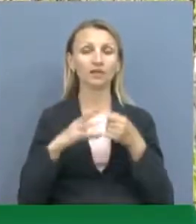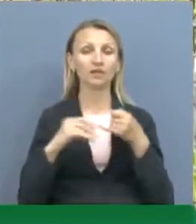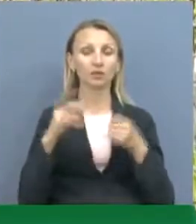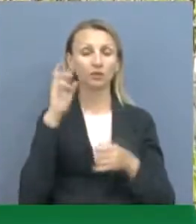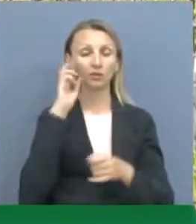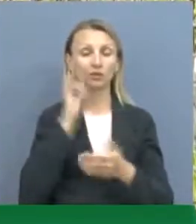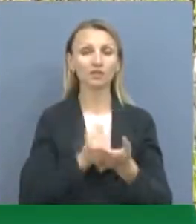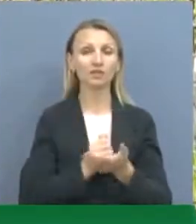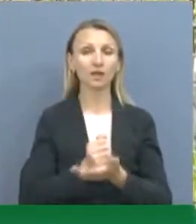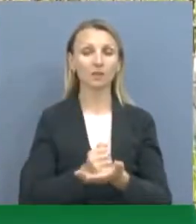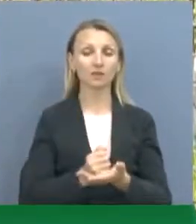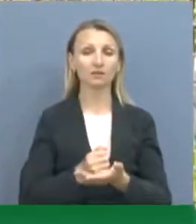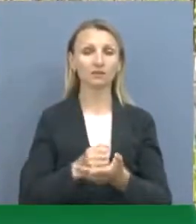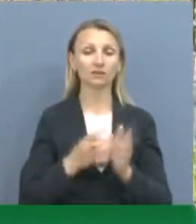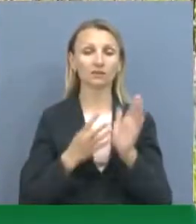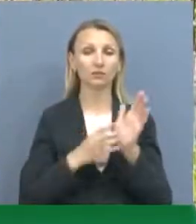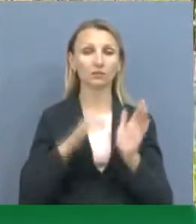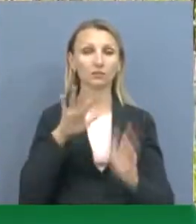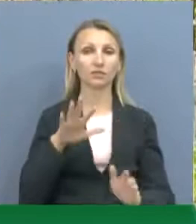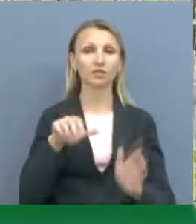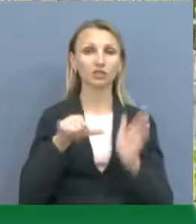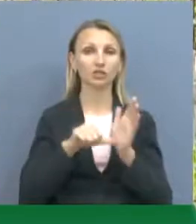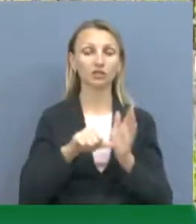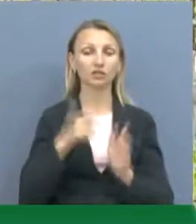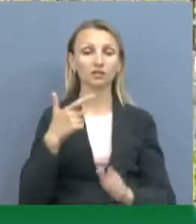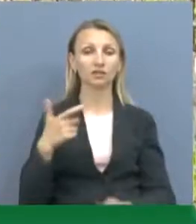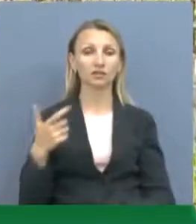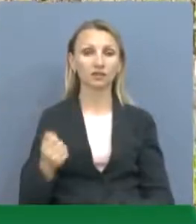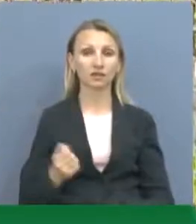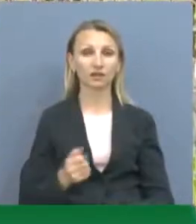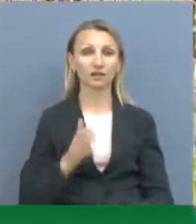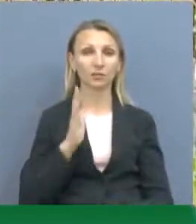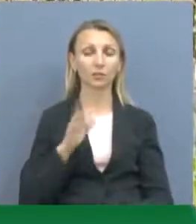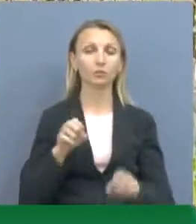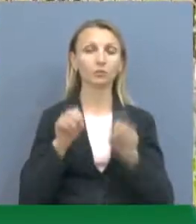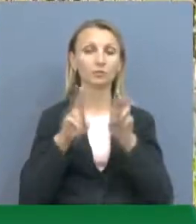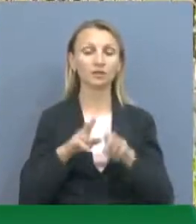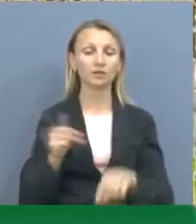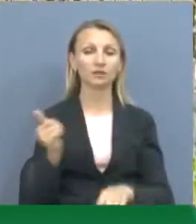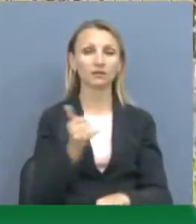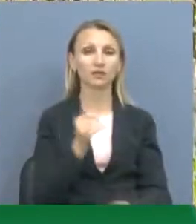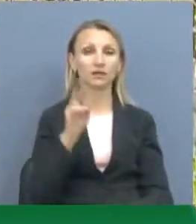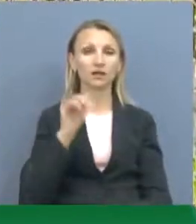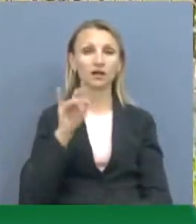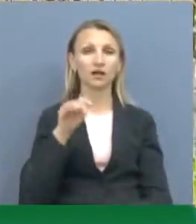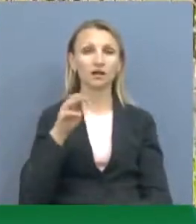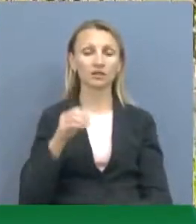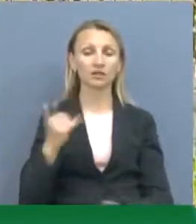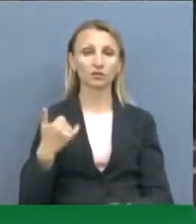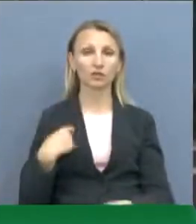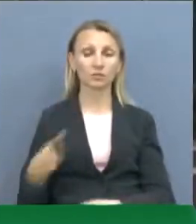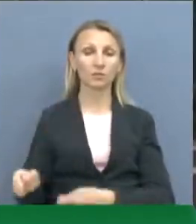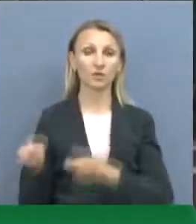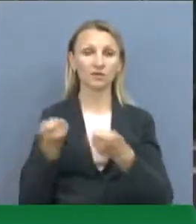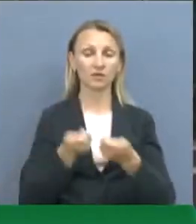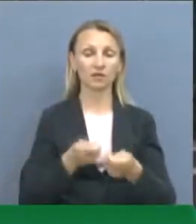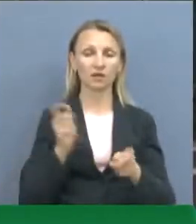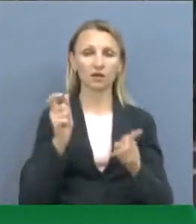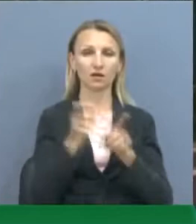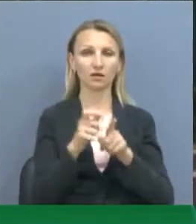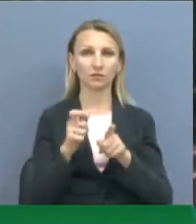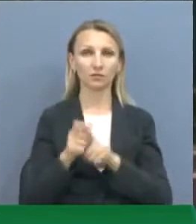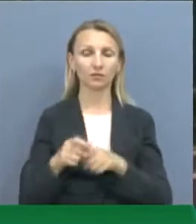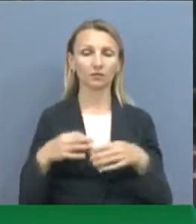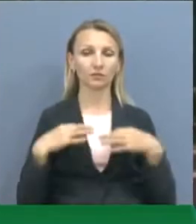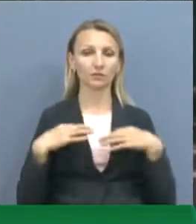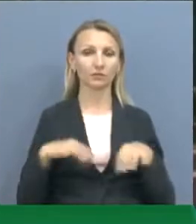подлежит 956 гектар. Будут обрабатывать карате, техника прибыла, сегодня ночью будем работать. И это только